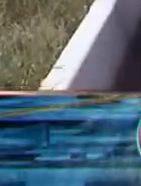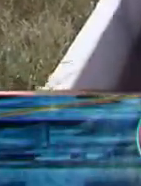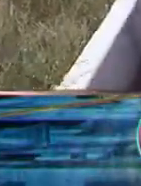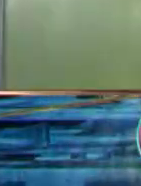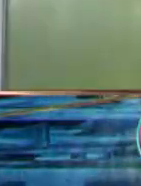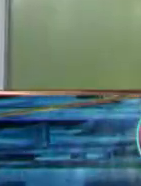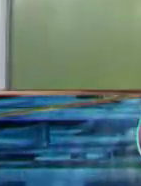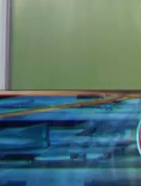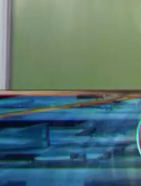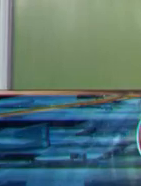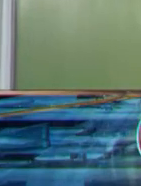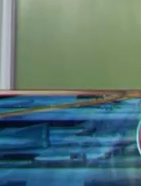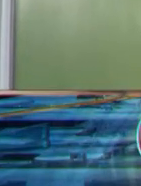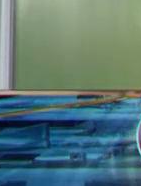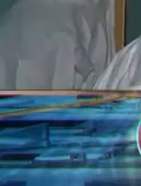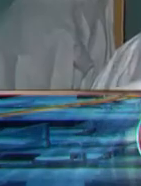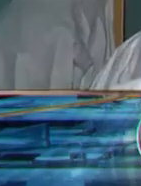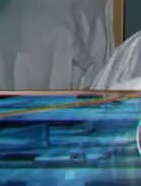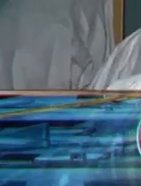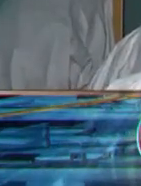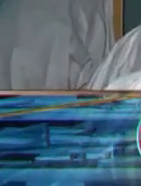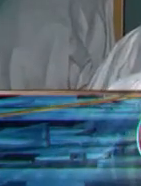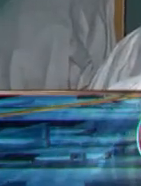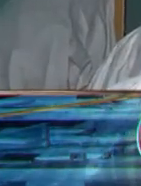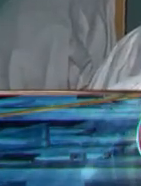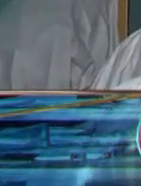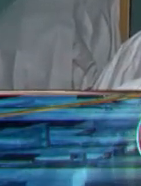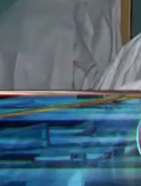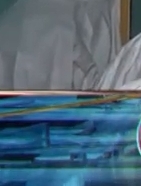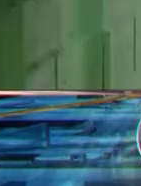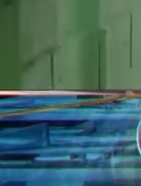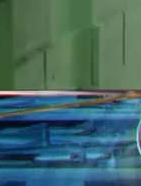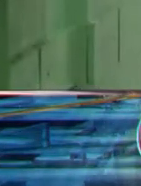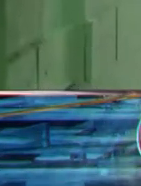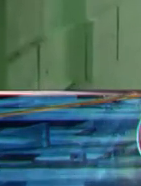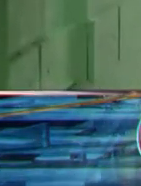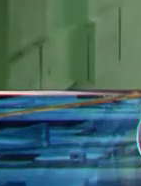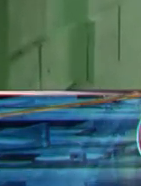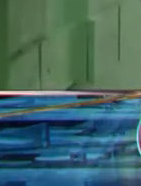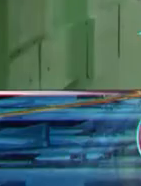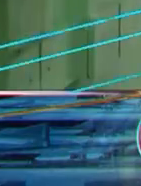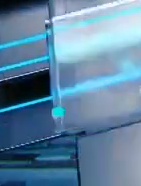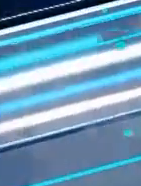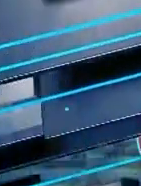Мнение профессионалов. В Алматинскую область для консультации местных медработников прибыла делегация из Российской